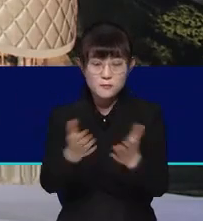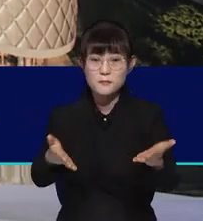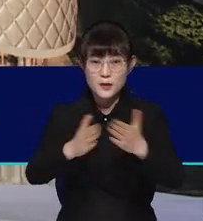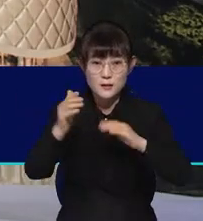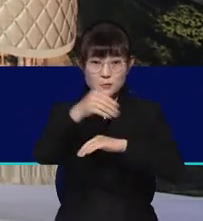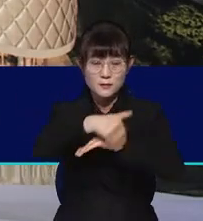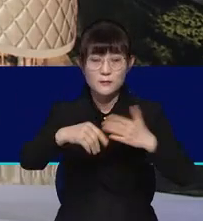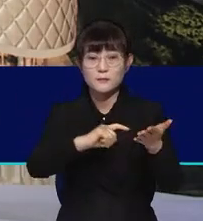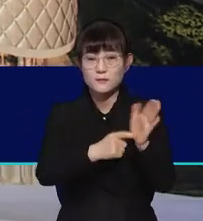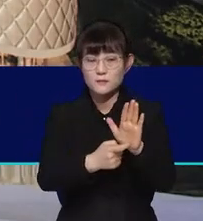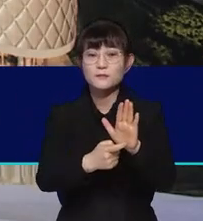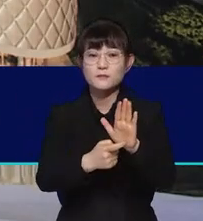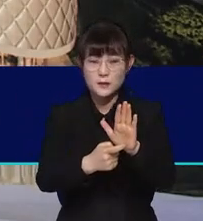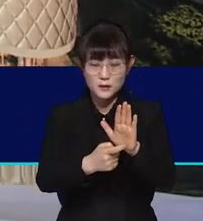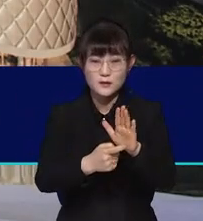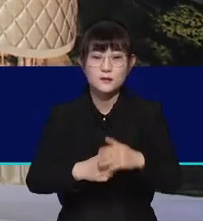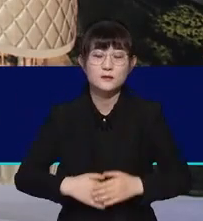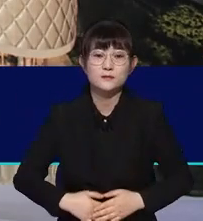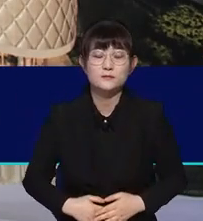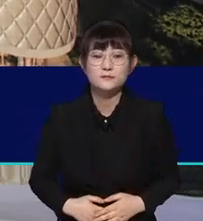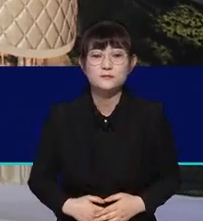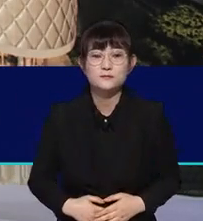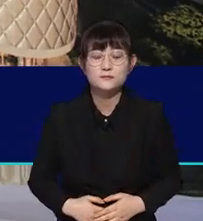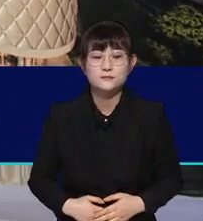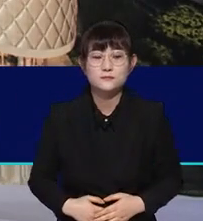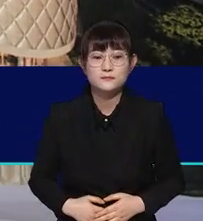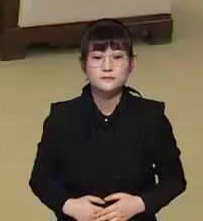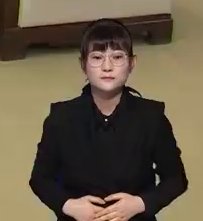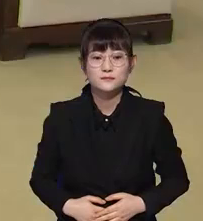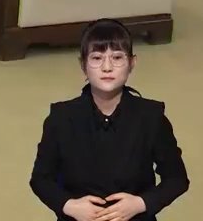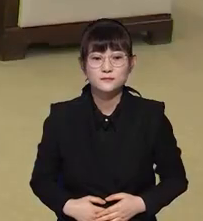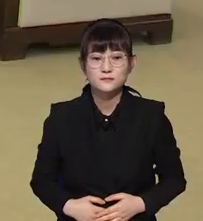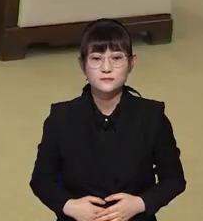포부를 밝혔습니다. 이형길 기자입니다.